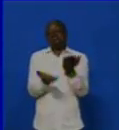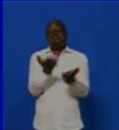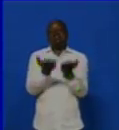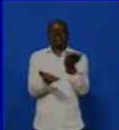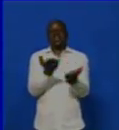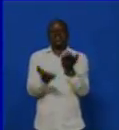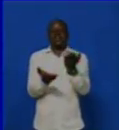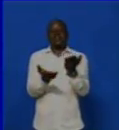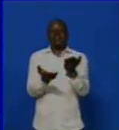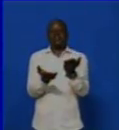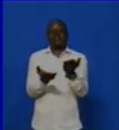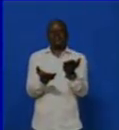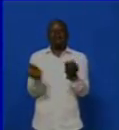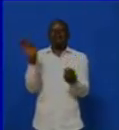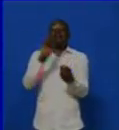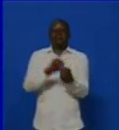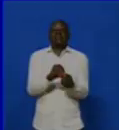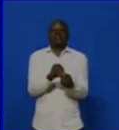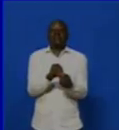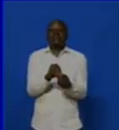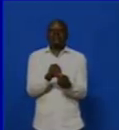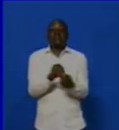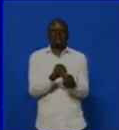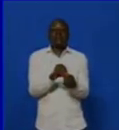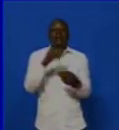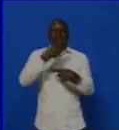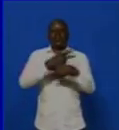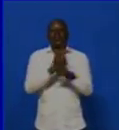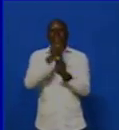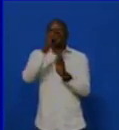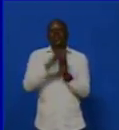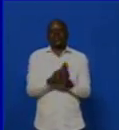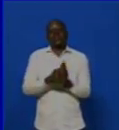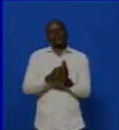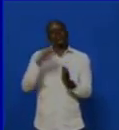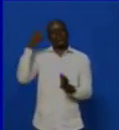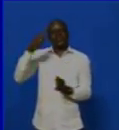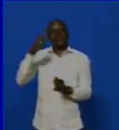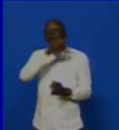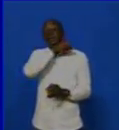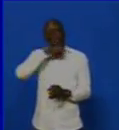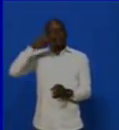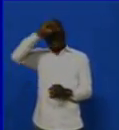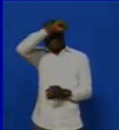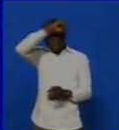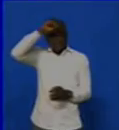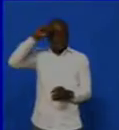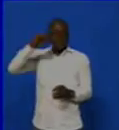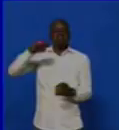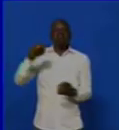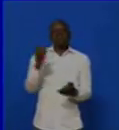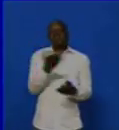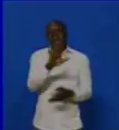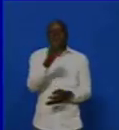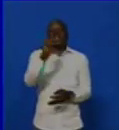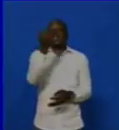en ajouté aux productions de contre-saison. Nous pensons atteindre autour de 15 000 tonnes.